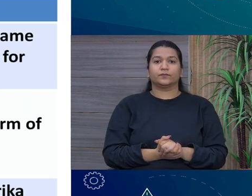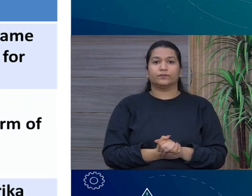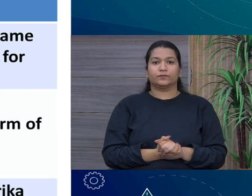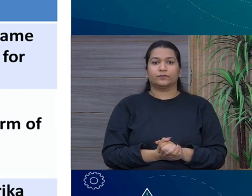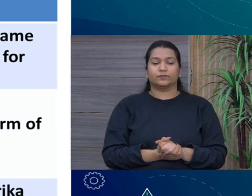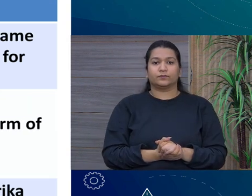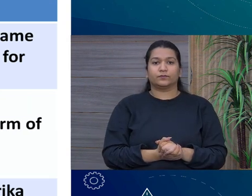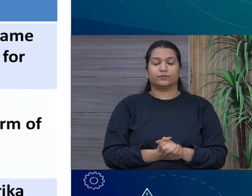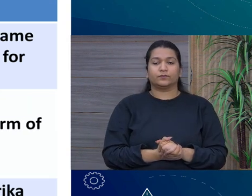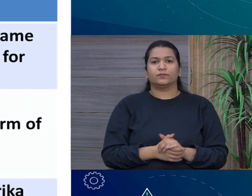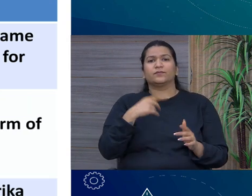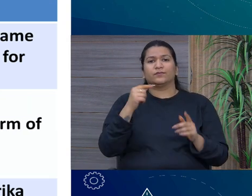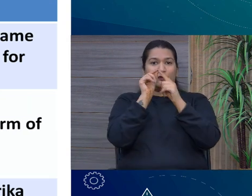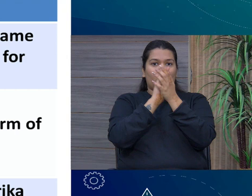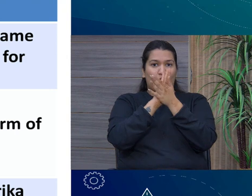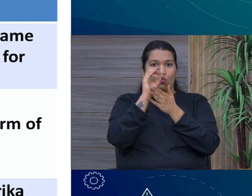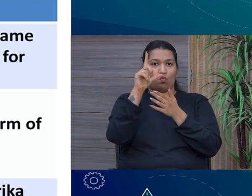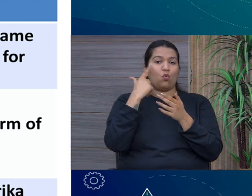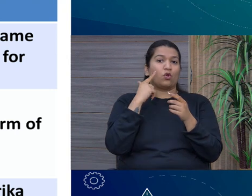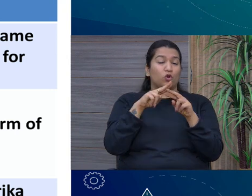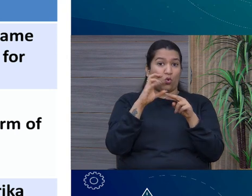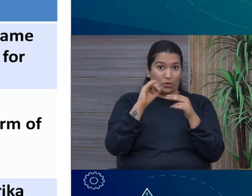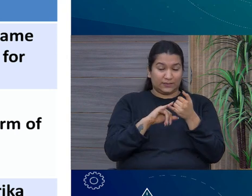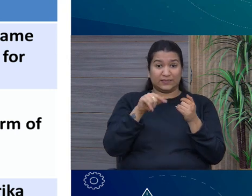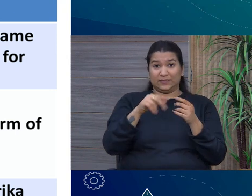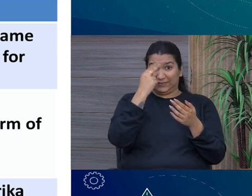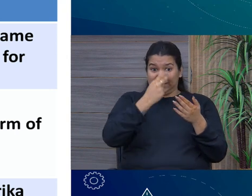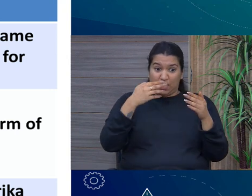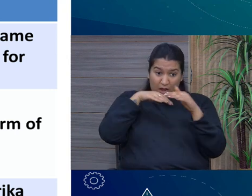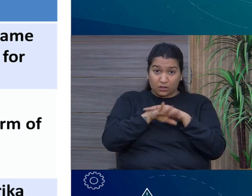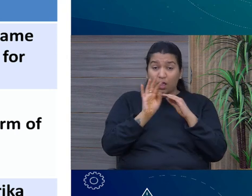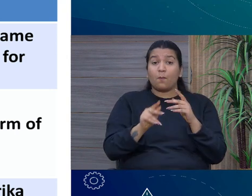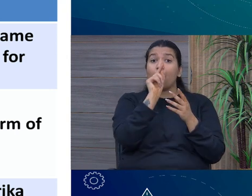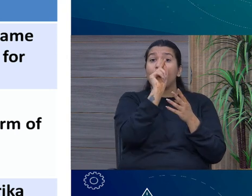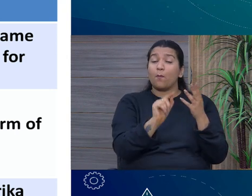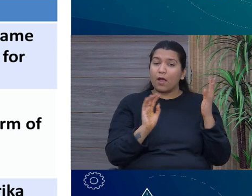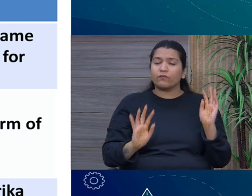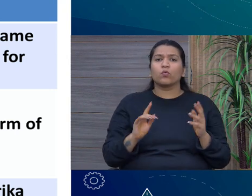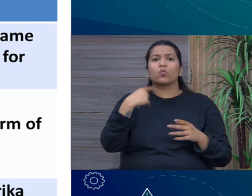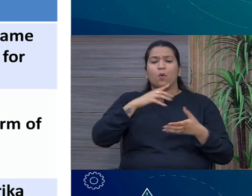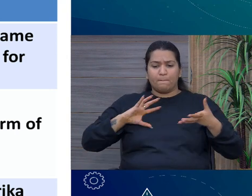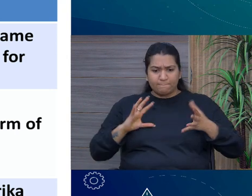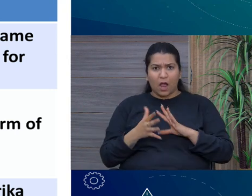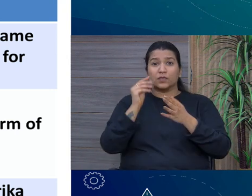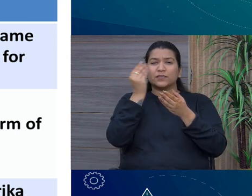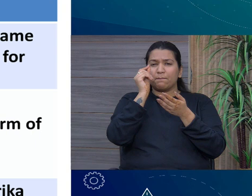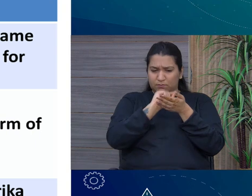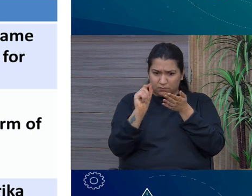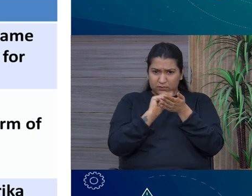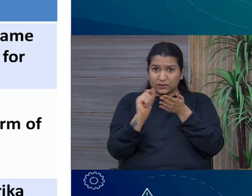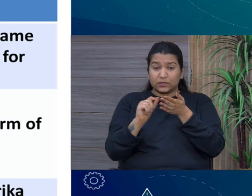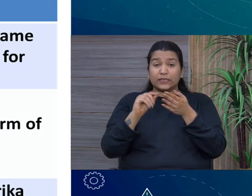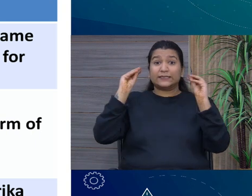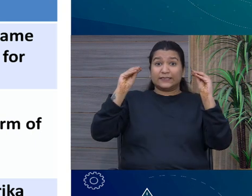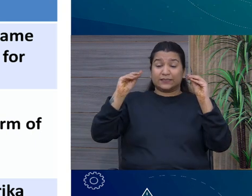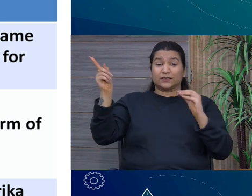फोलियोज की जैसे हमने पहले भी बात करी थी, जैन पेंटिंग्स के अंदर भी सर हमारे फोलियोज हैं जिसमें टेक्स्ट मेंशन है, यानी कि टीचिंग ऑफ